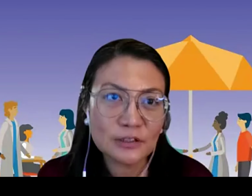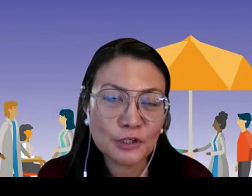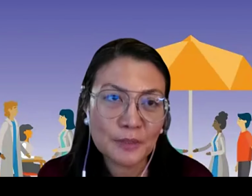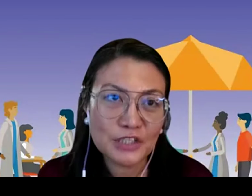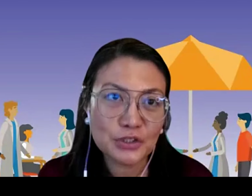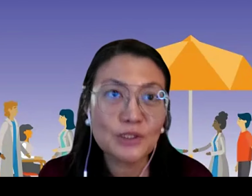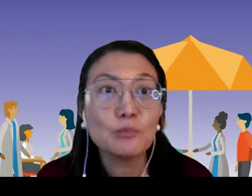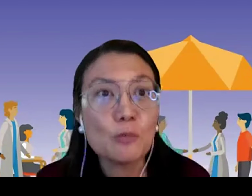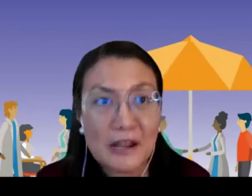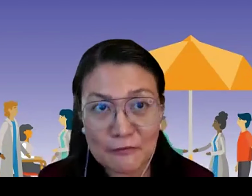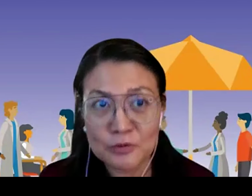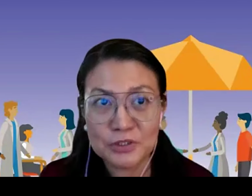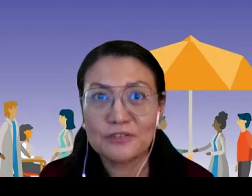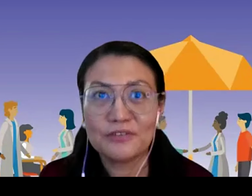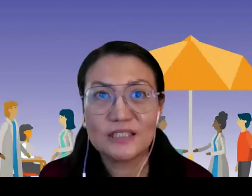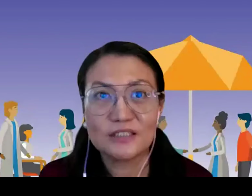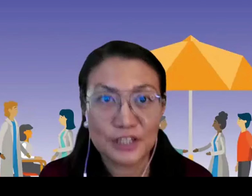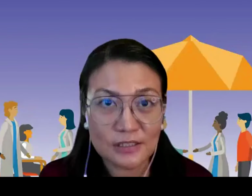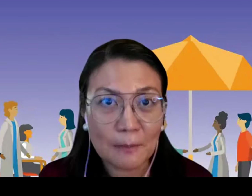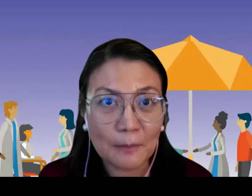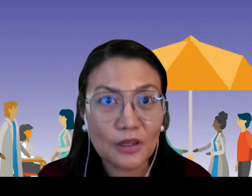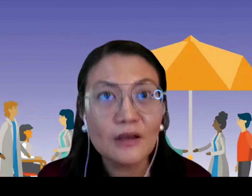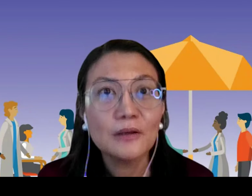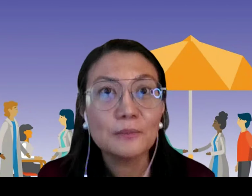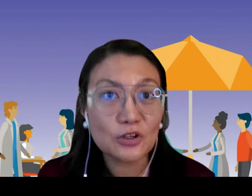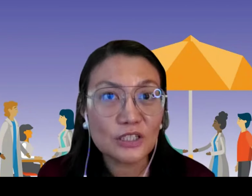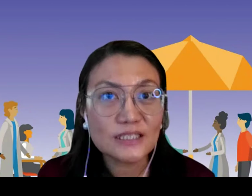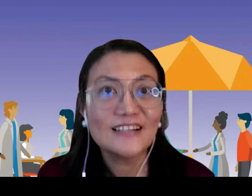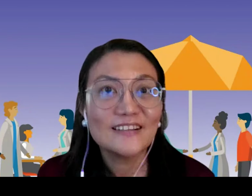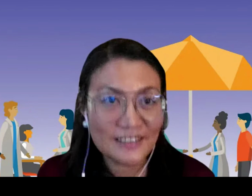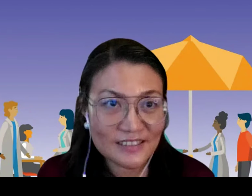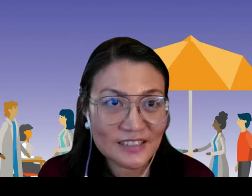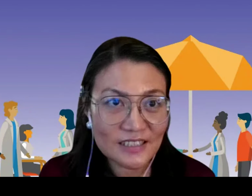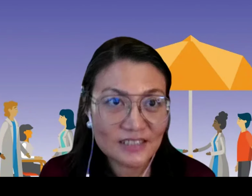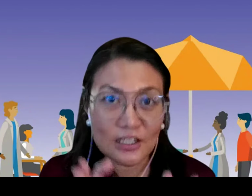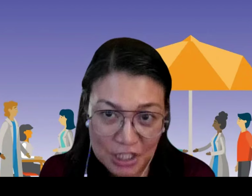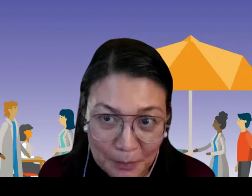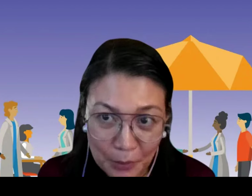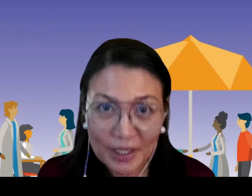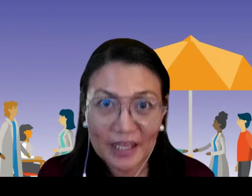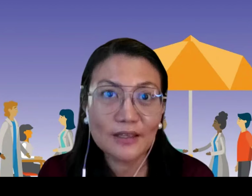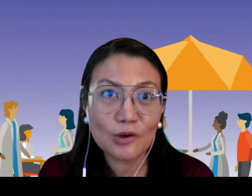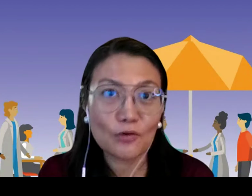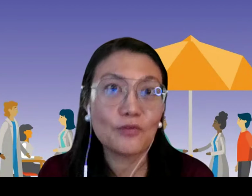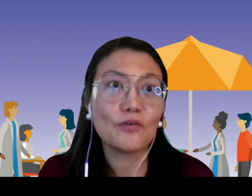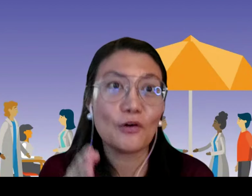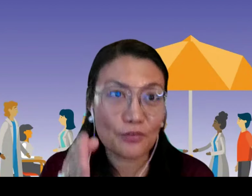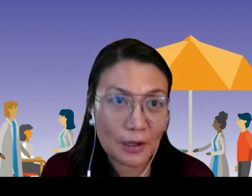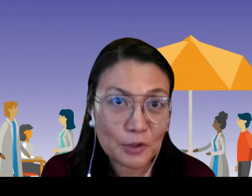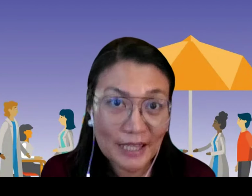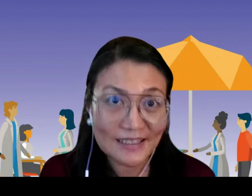Nous avons envisagé le fait de pouvoir compléter ces informations avec des services de téléphonie